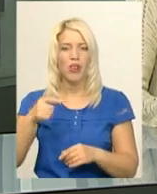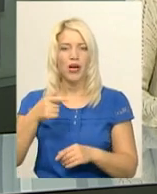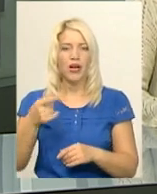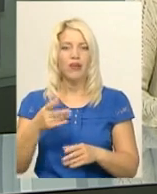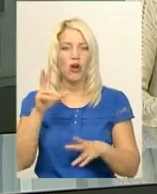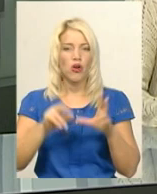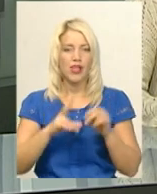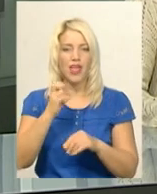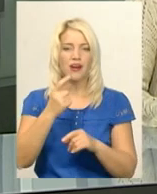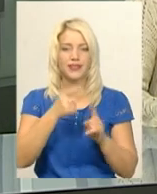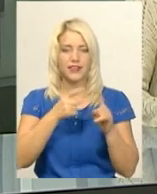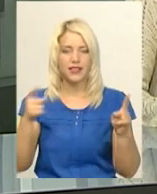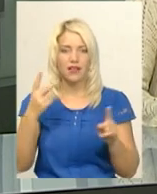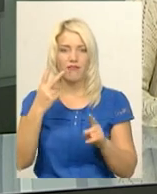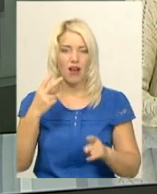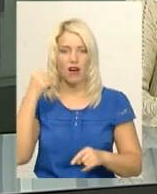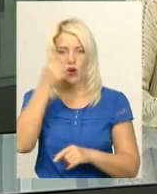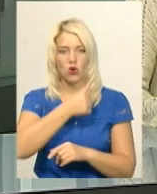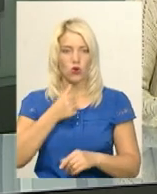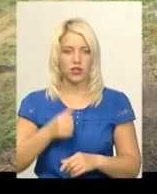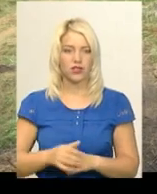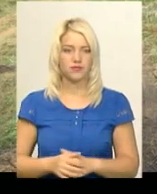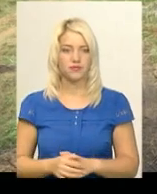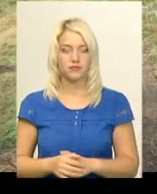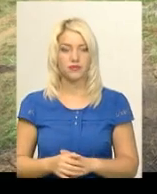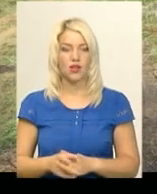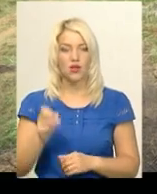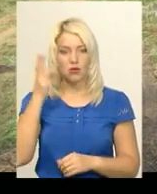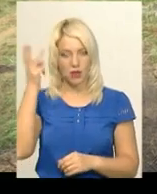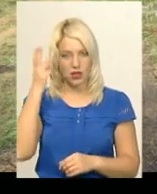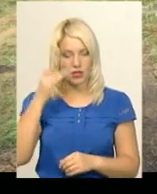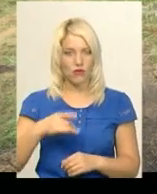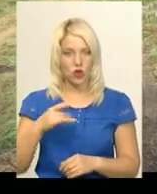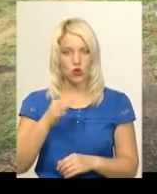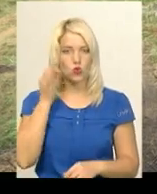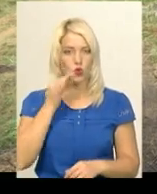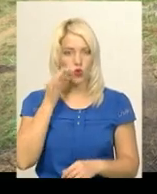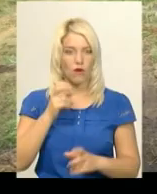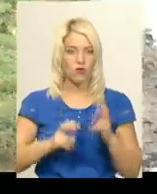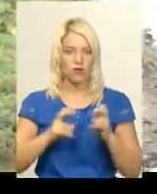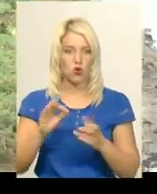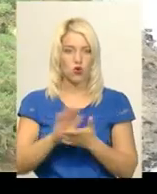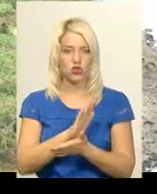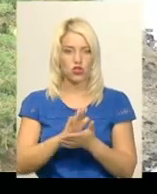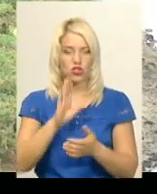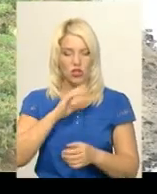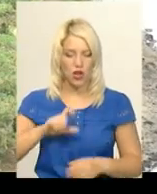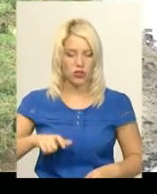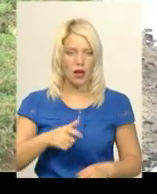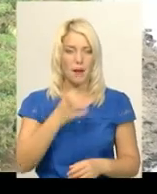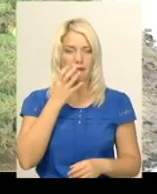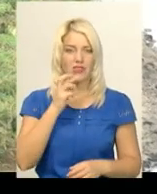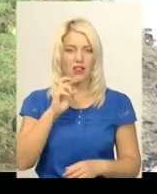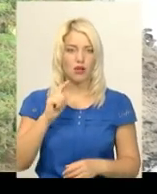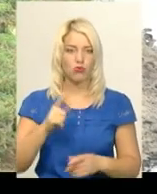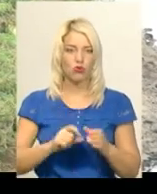Що планують зробити за ці гроші – дивіться далі. У Хмельницькому в районі цукрового заводу розчищають русло Південного Бугу.